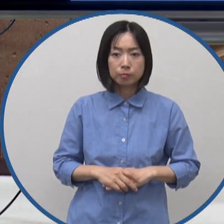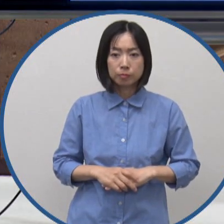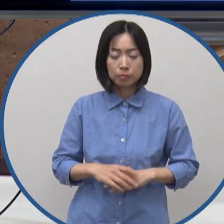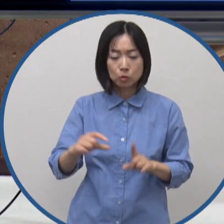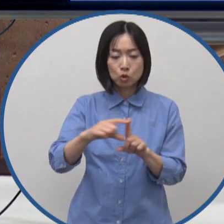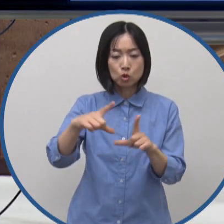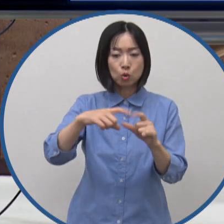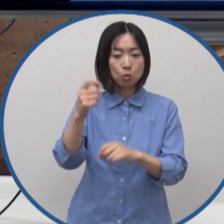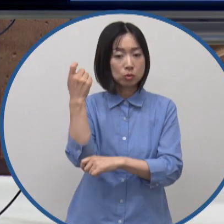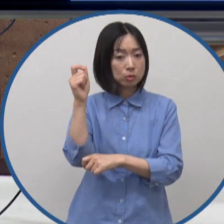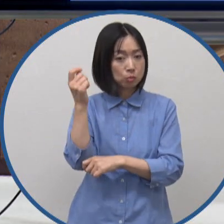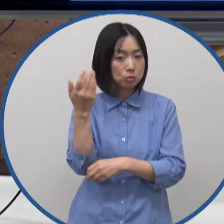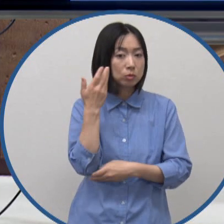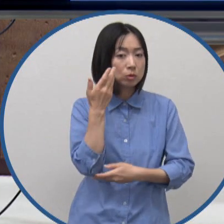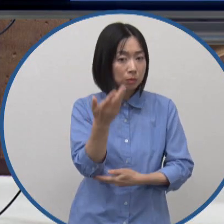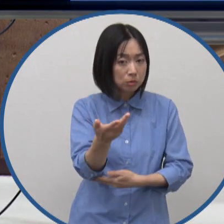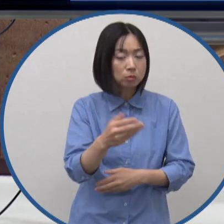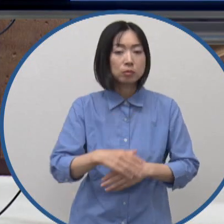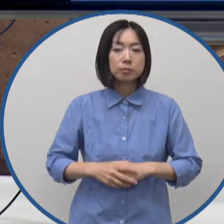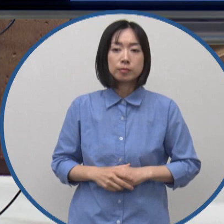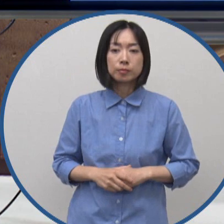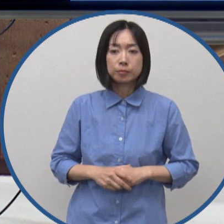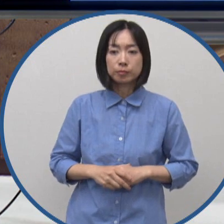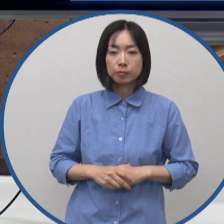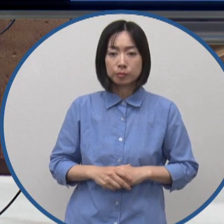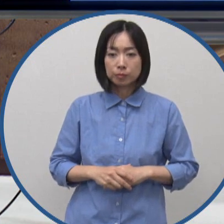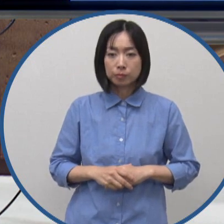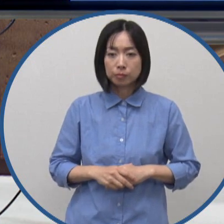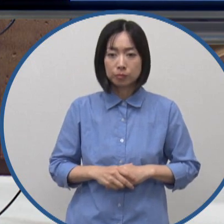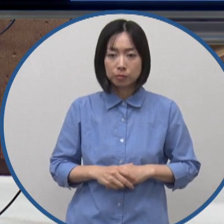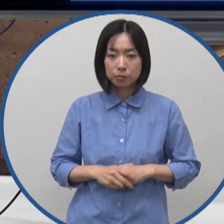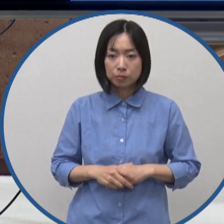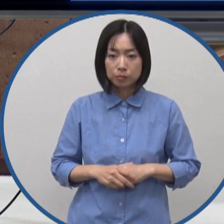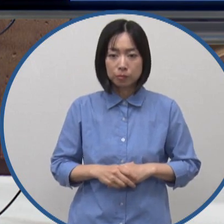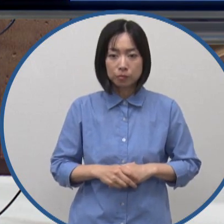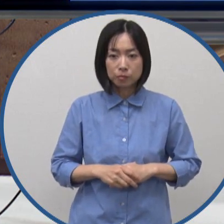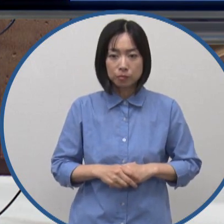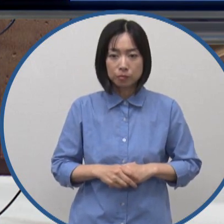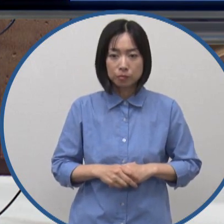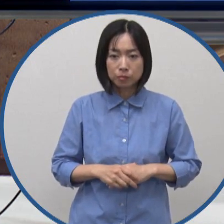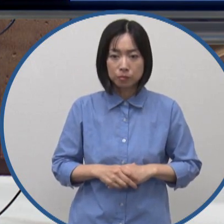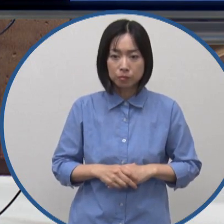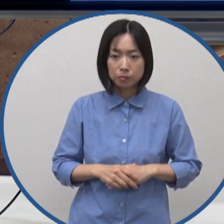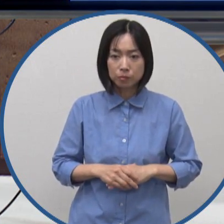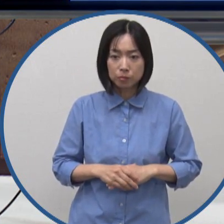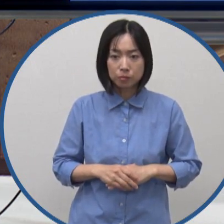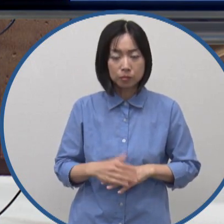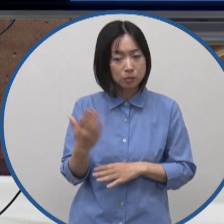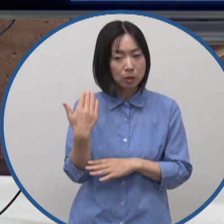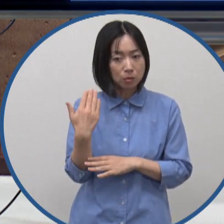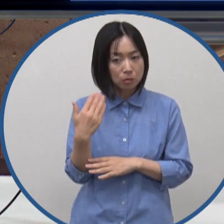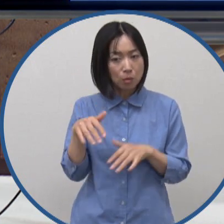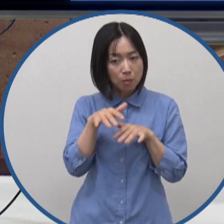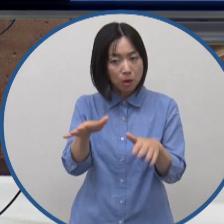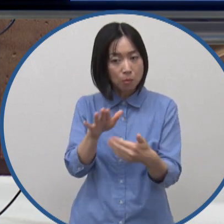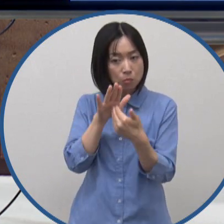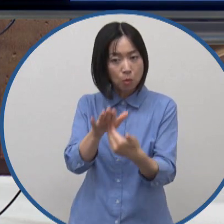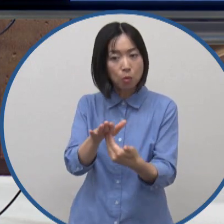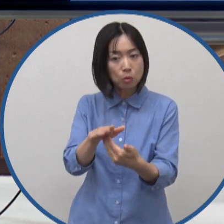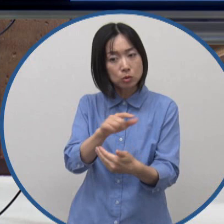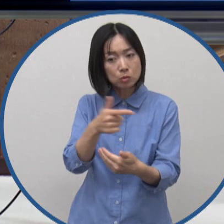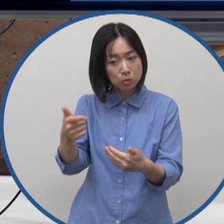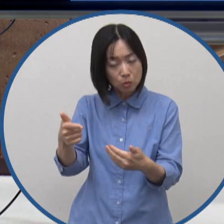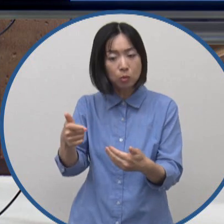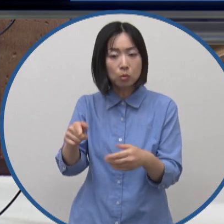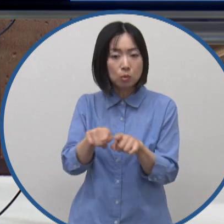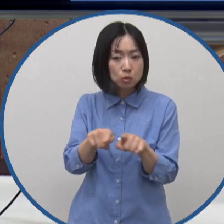中国新聞の永久です。よろしくお願いします。関連も含めていくつかお願いします。先ほどまん延防止等重